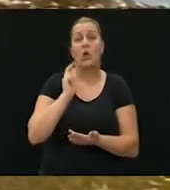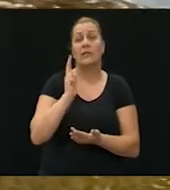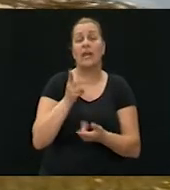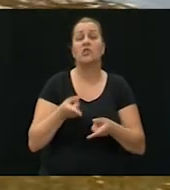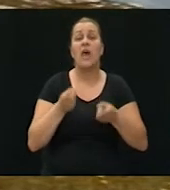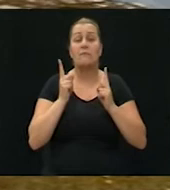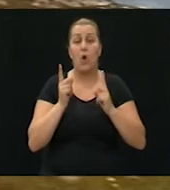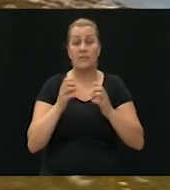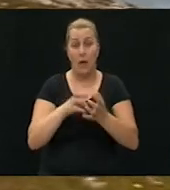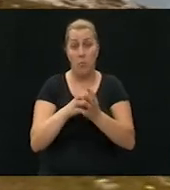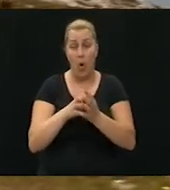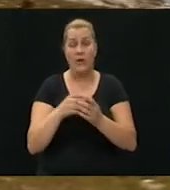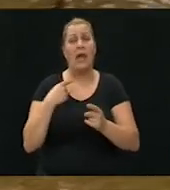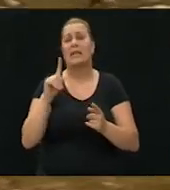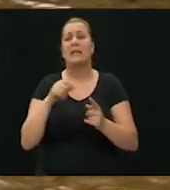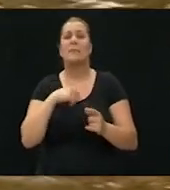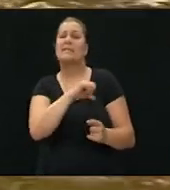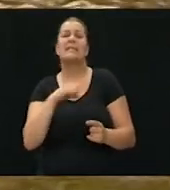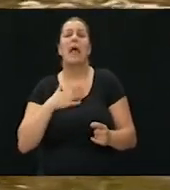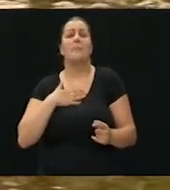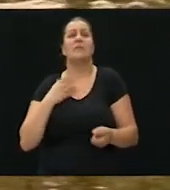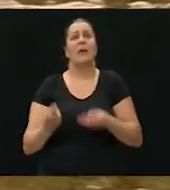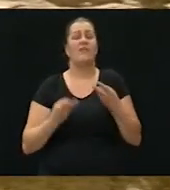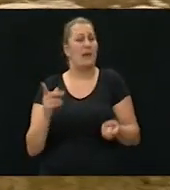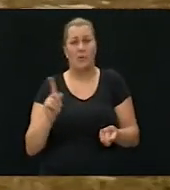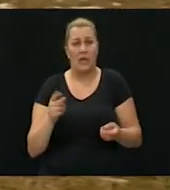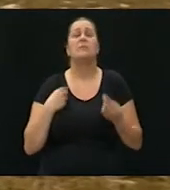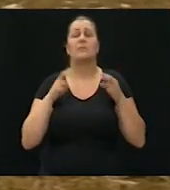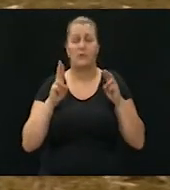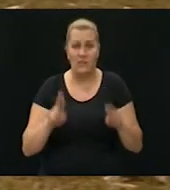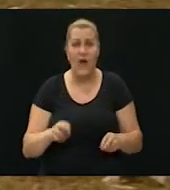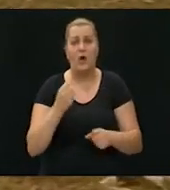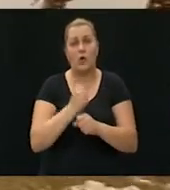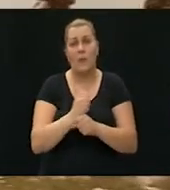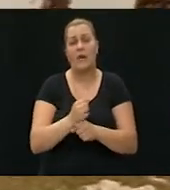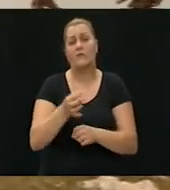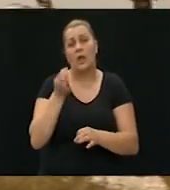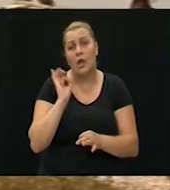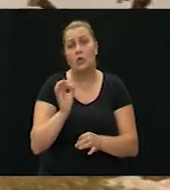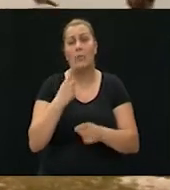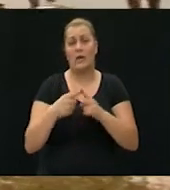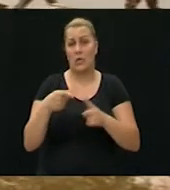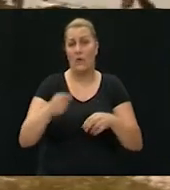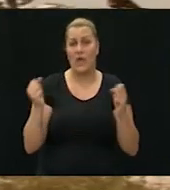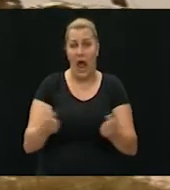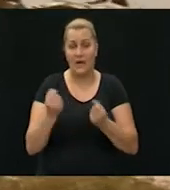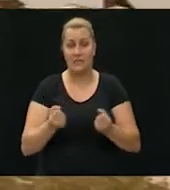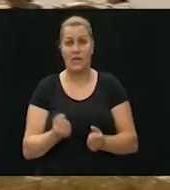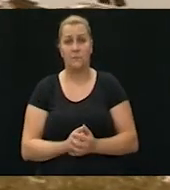je, da ne ispadne da se hvalimo sami sebe, stvarno smo napravili dobar dio tih